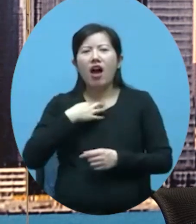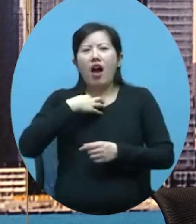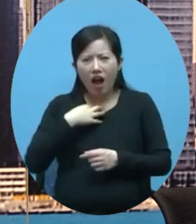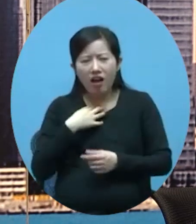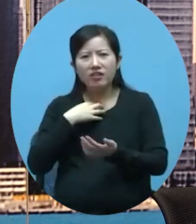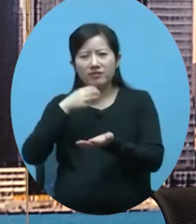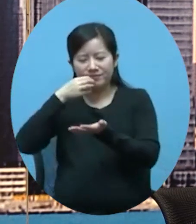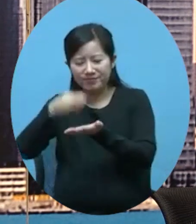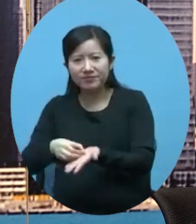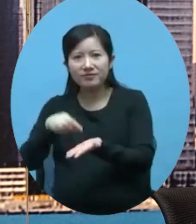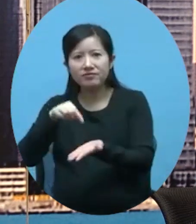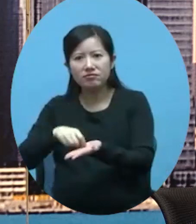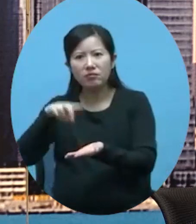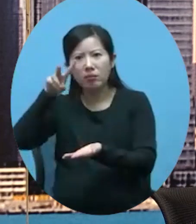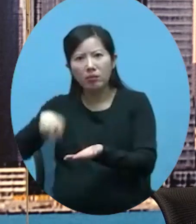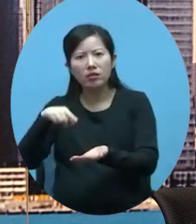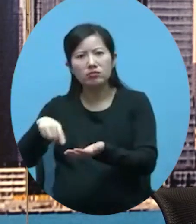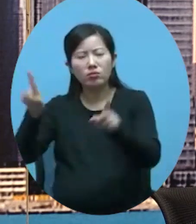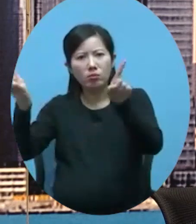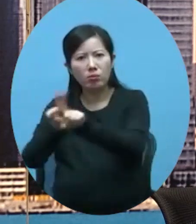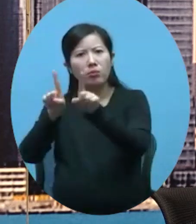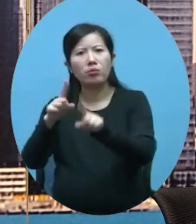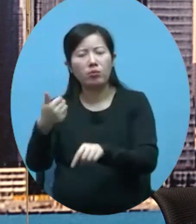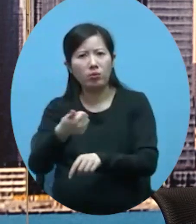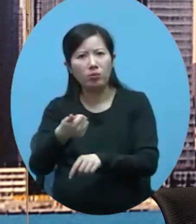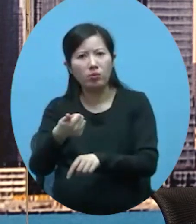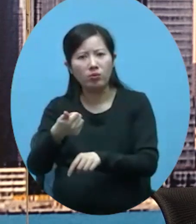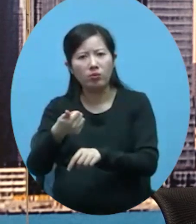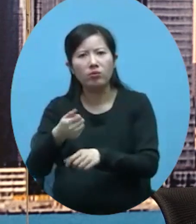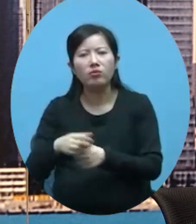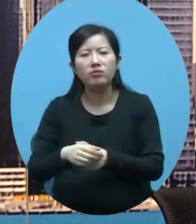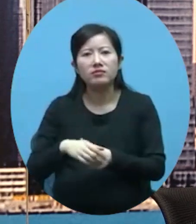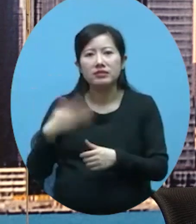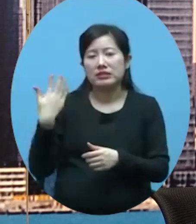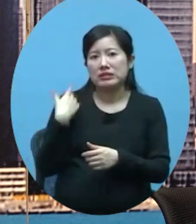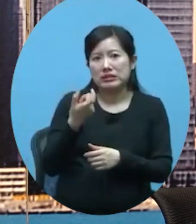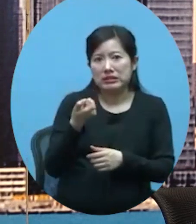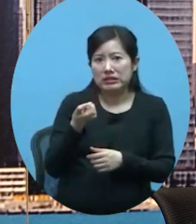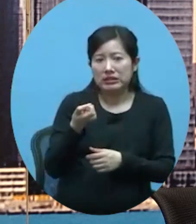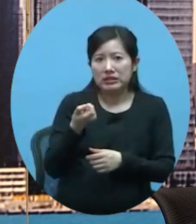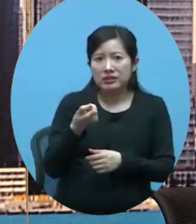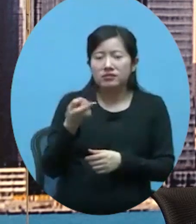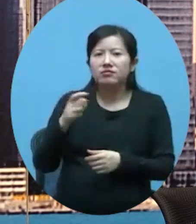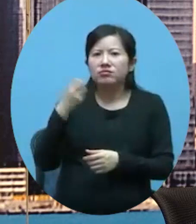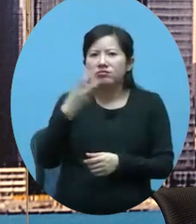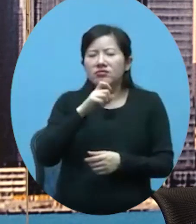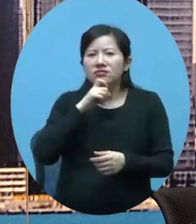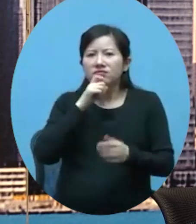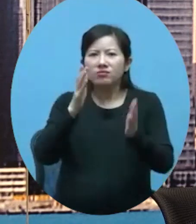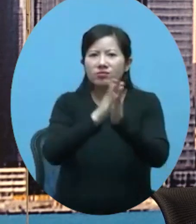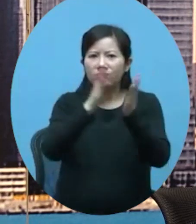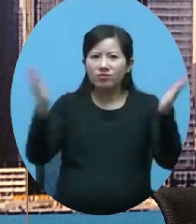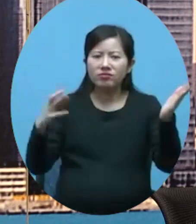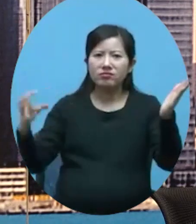準確性和敏感度都很高其實今年最近也有一個文獻都刊登在